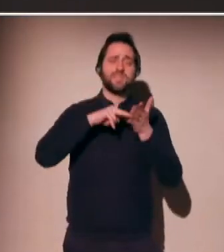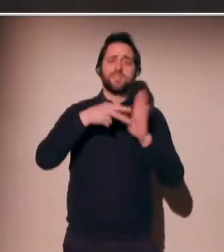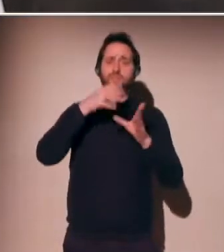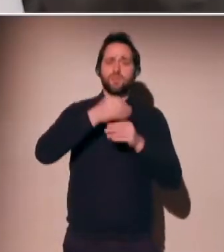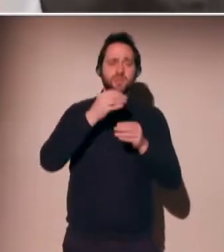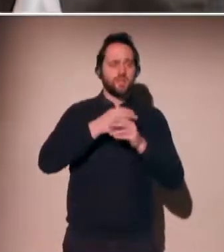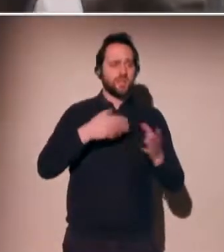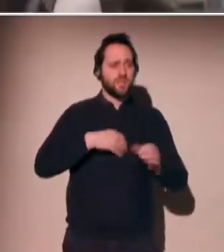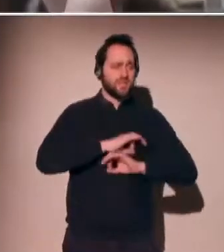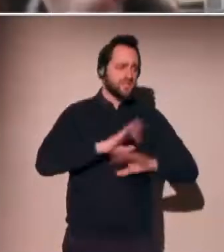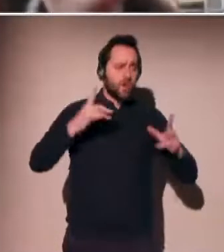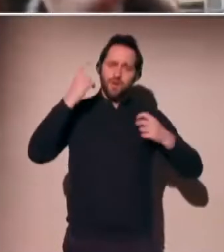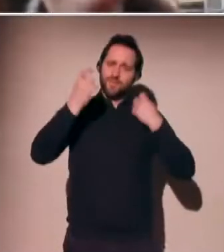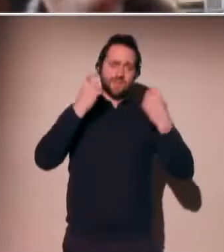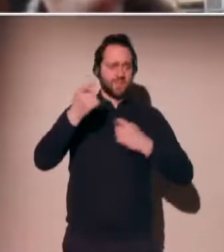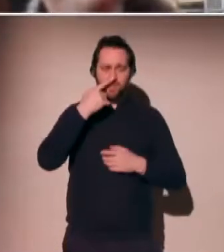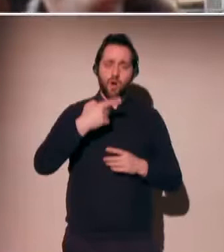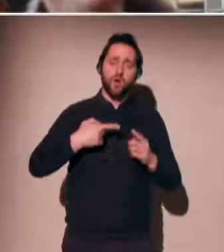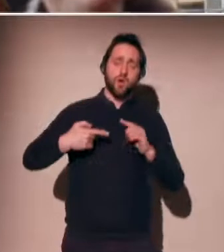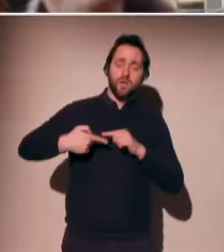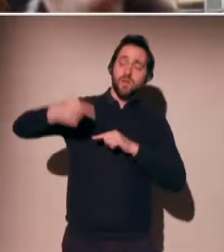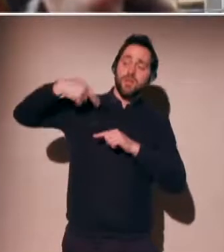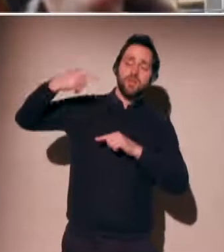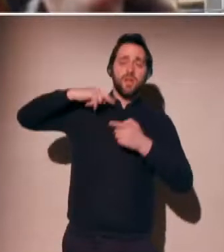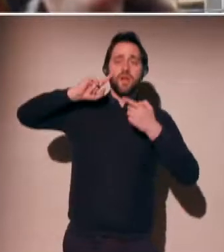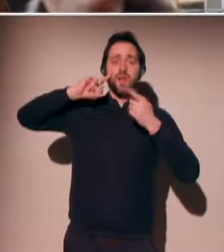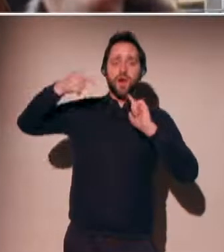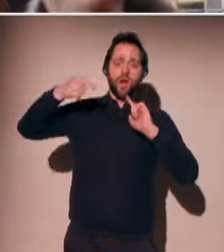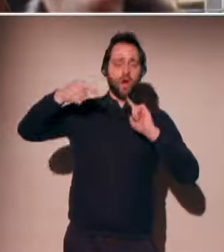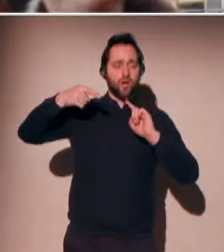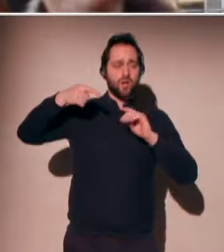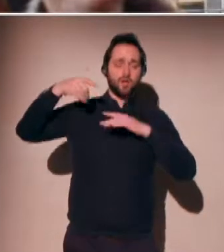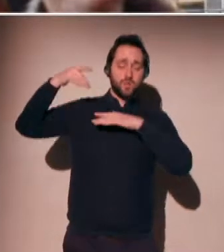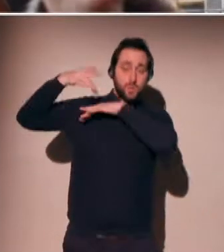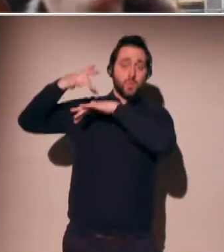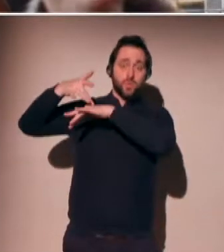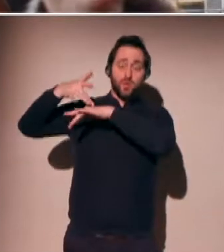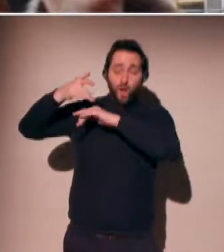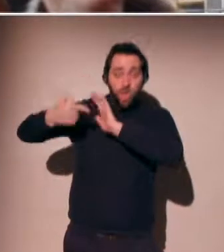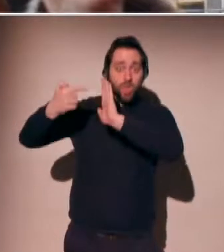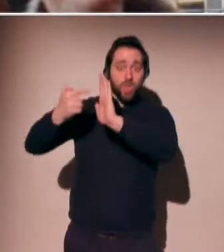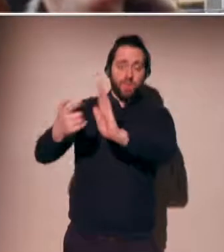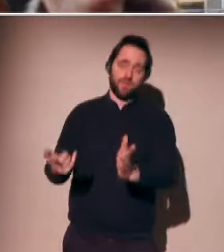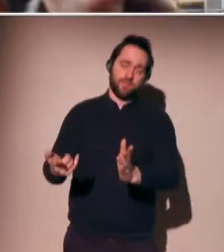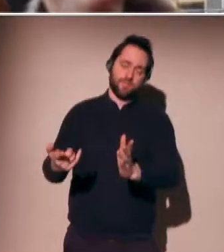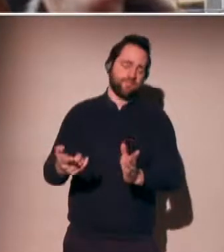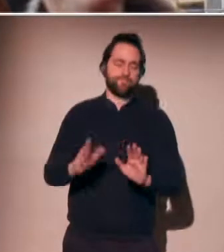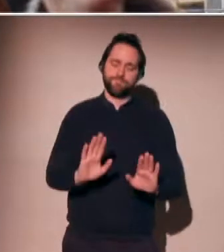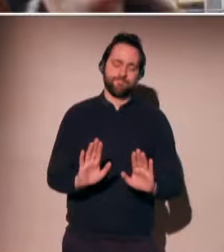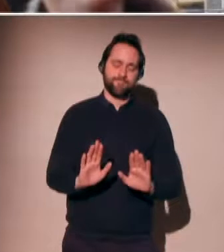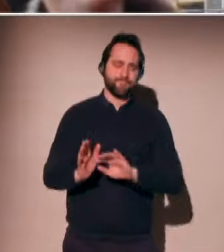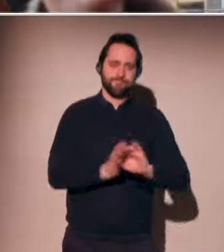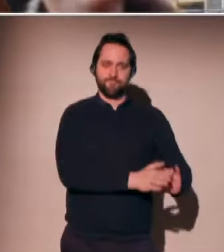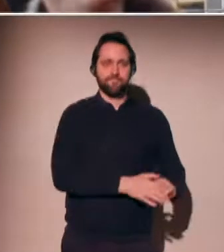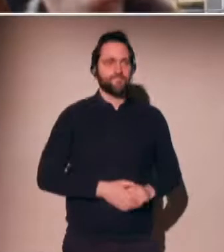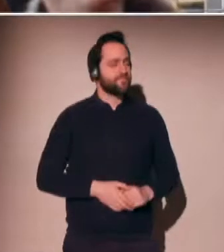passées. Dans chaque ville, dans chaque grande ville des États-Unis, on utilise eh bien, un